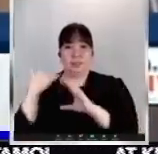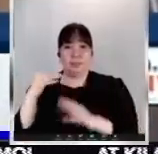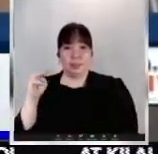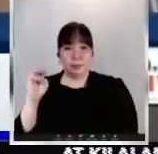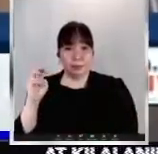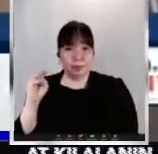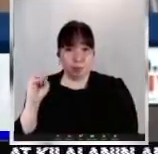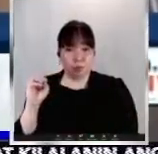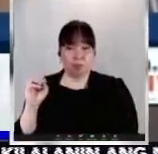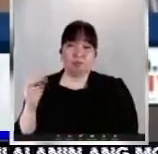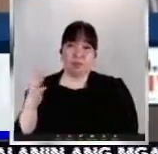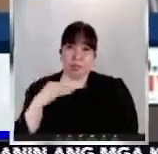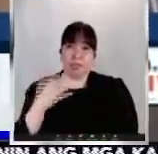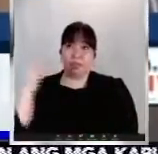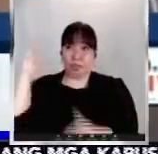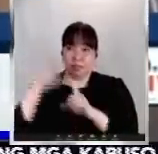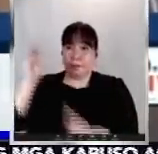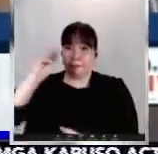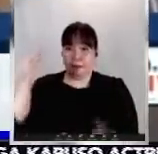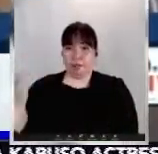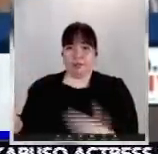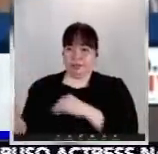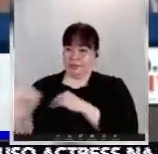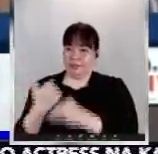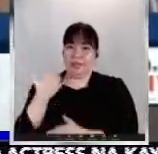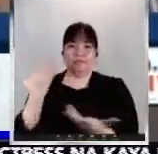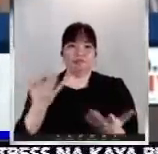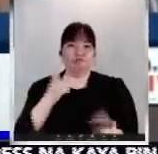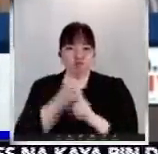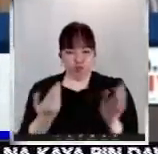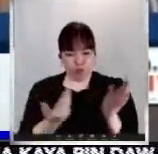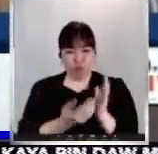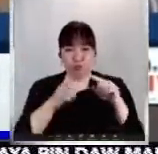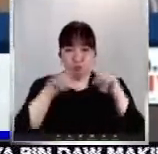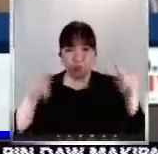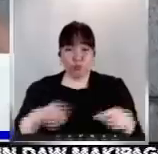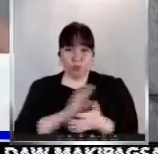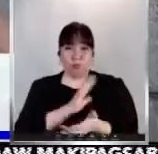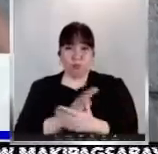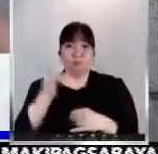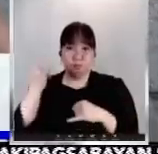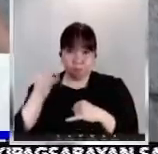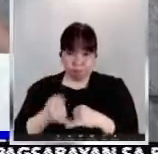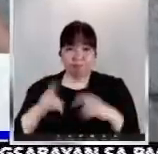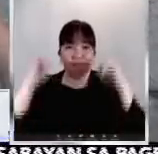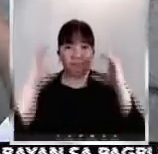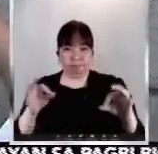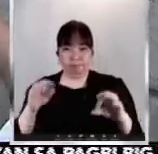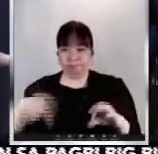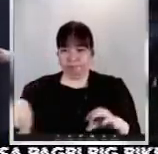Lunes para masumite ang hard copy nito. Tapos, dedesisyonan na ang mga petisyon. Sandra